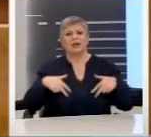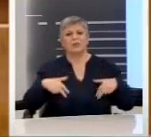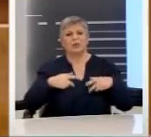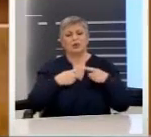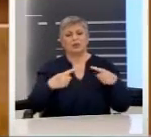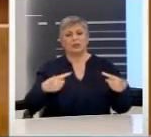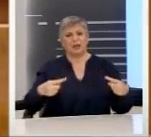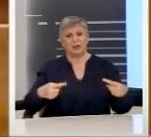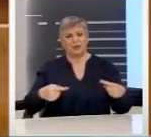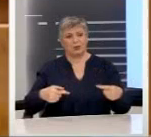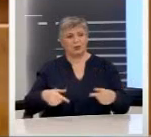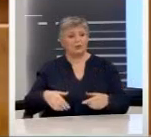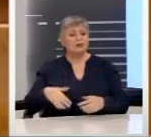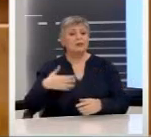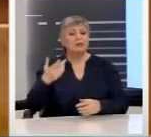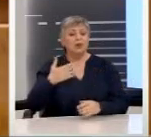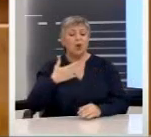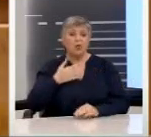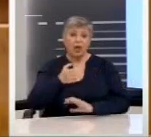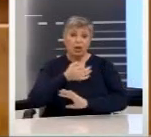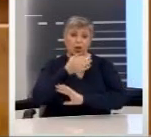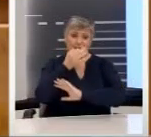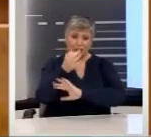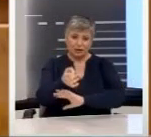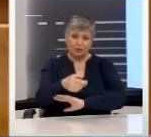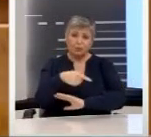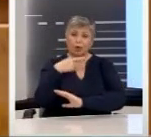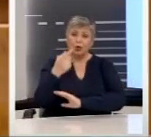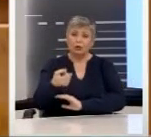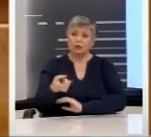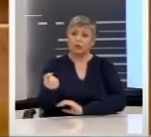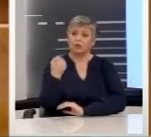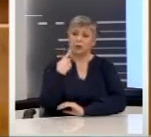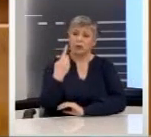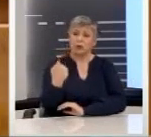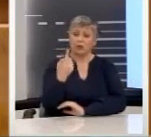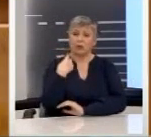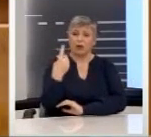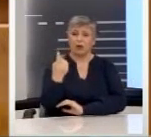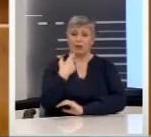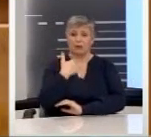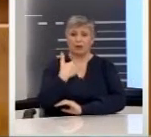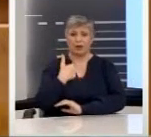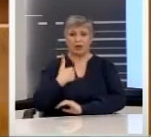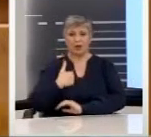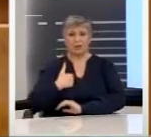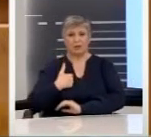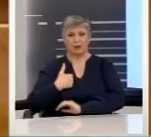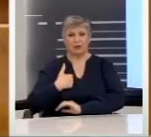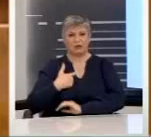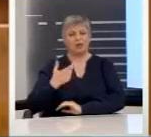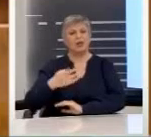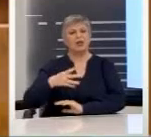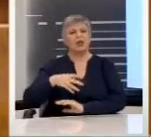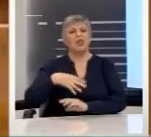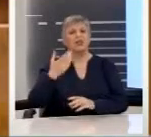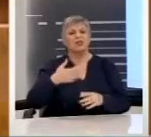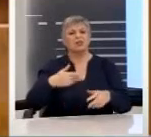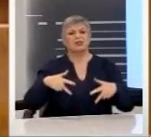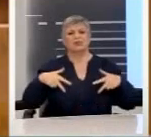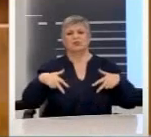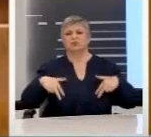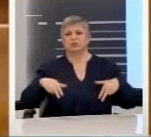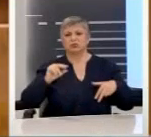πράγματα. Να, αντί να μα λέτε, να μα εκτοξεύετε ευθείε απειλέ σε όλα τα θεσμικά όργανα και του κοινοβουλίου και τη